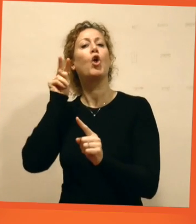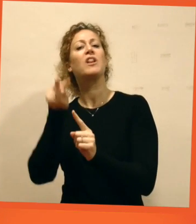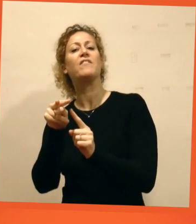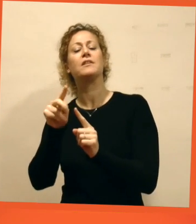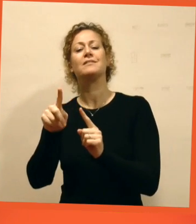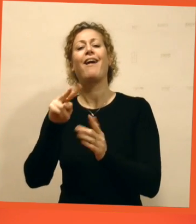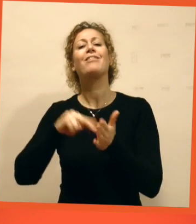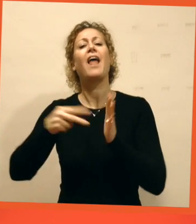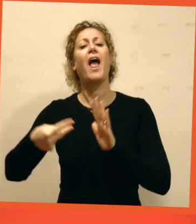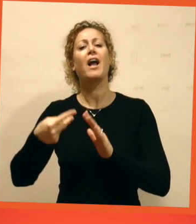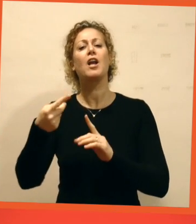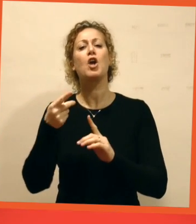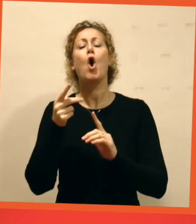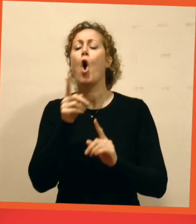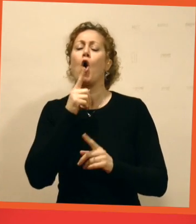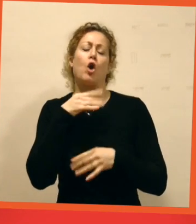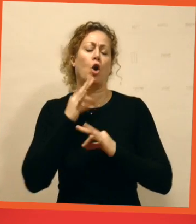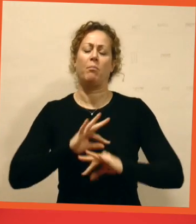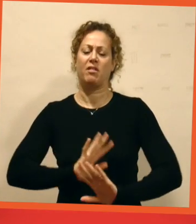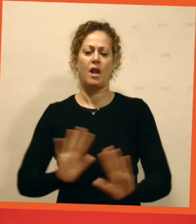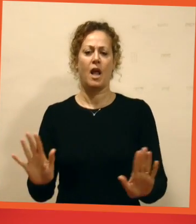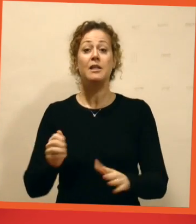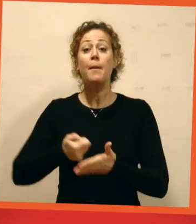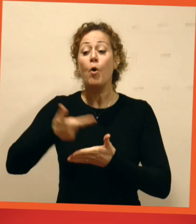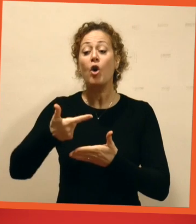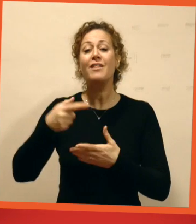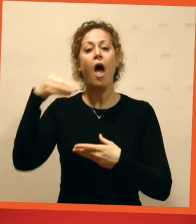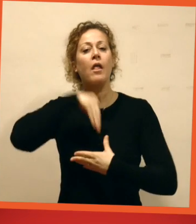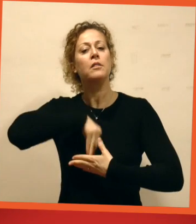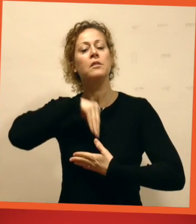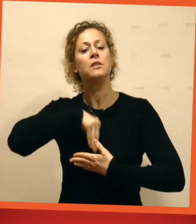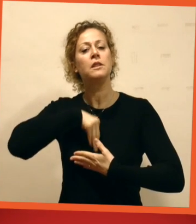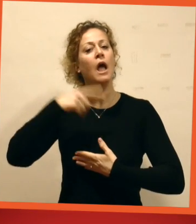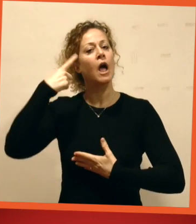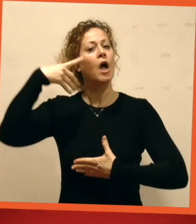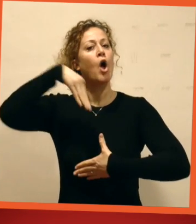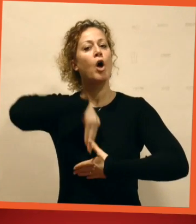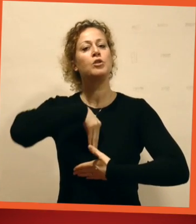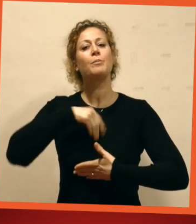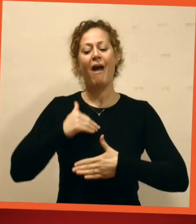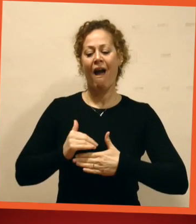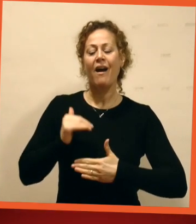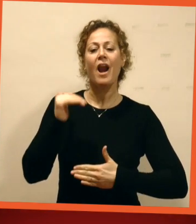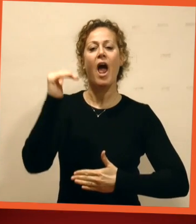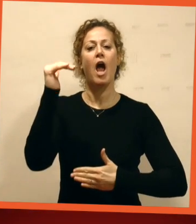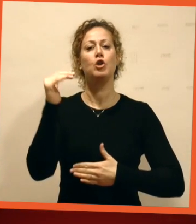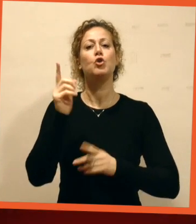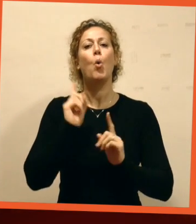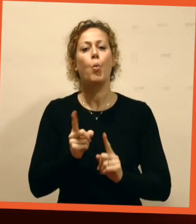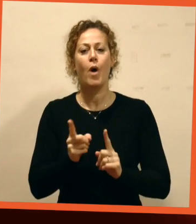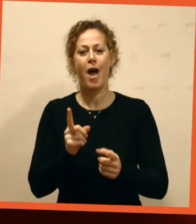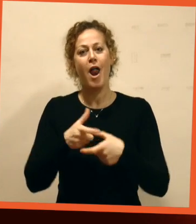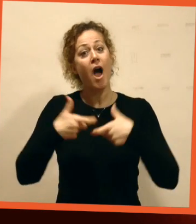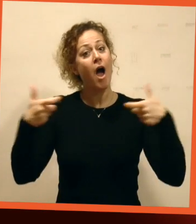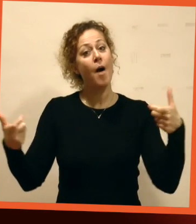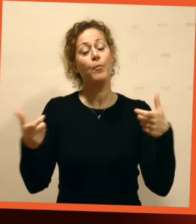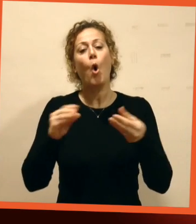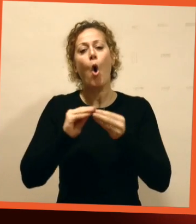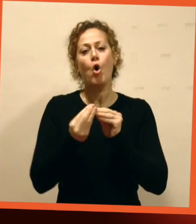cresci nella tua personalità, nella tua consapevolezza di te, eccetera, eccetera. Questo è il nostro concetto